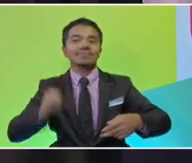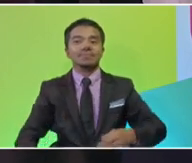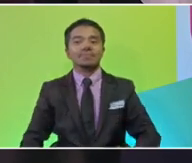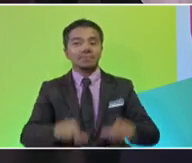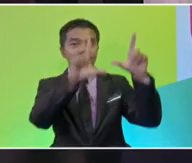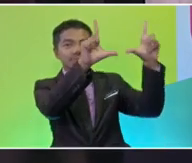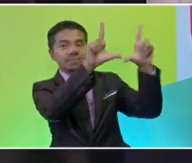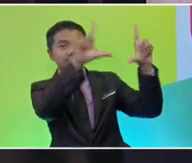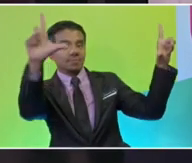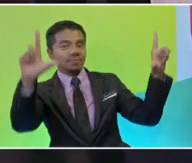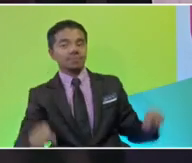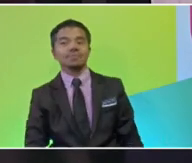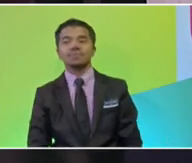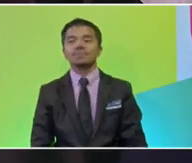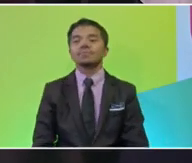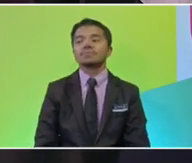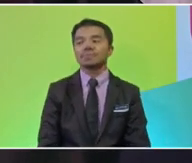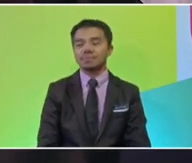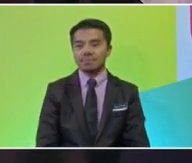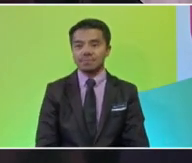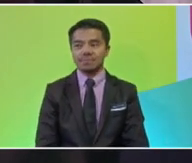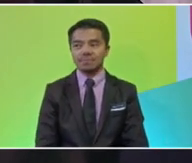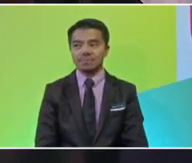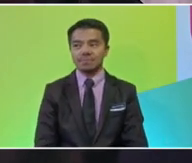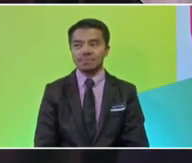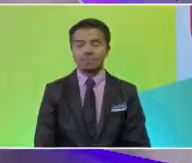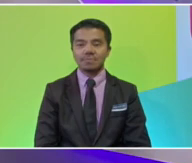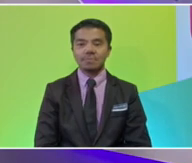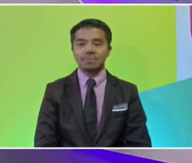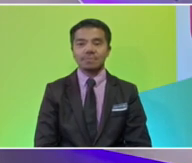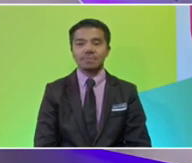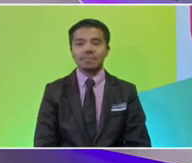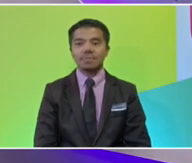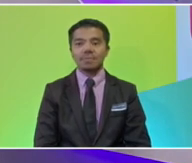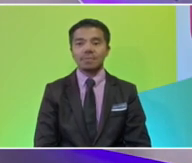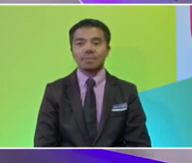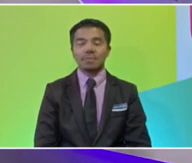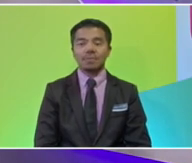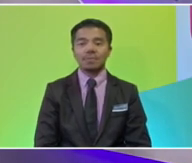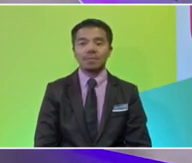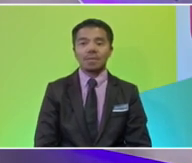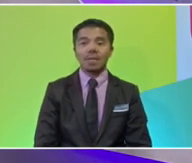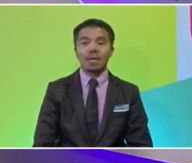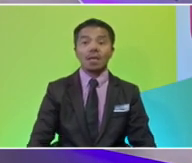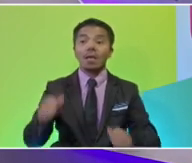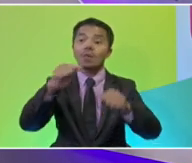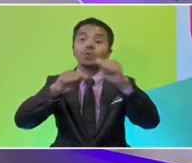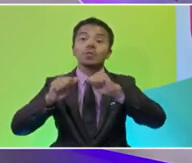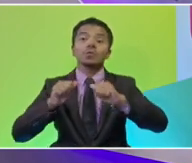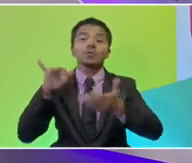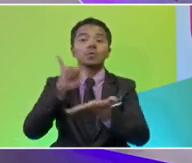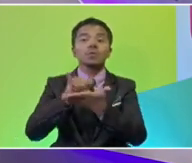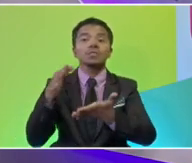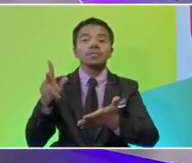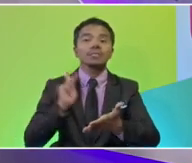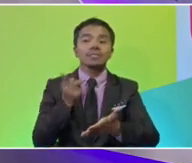yang kedua saya juga ingin Terangkan daripada permainan tadi kita boleh nampak sebenarnya bayang-bayang terbentuk pada screen